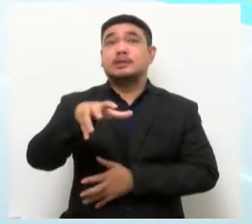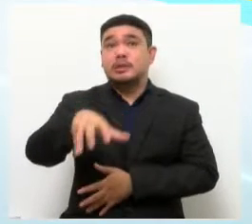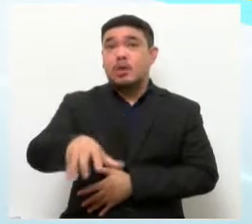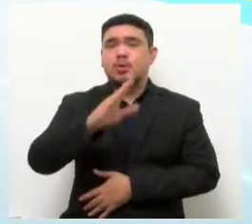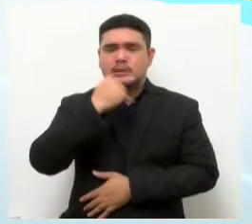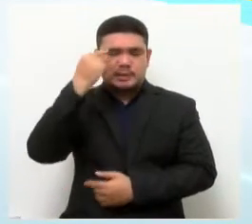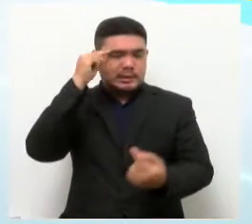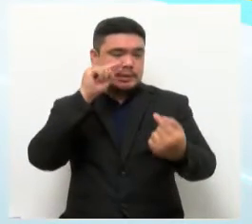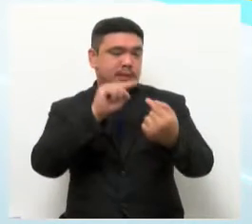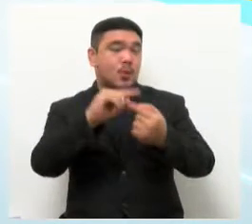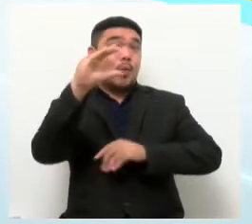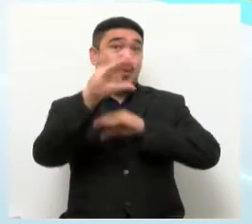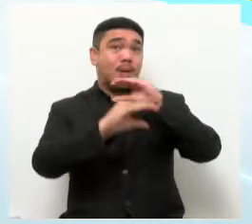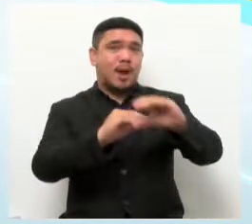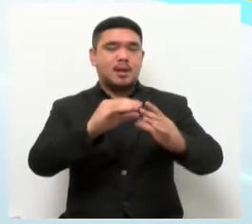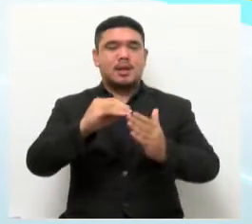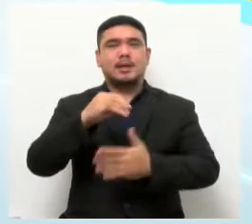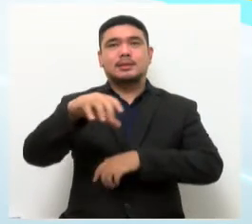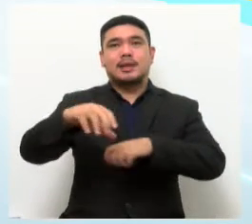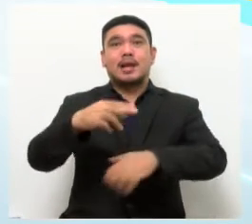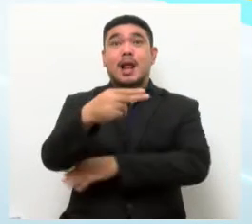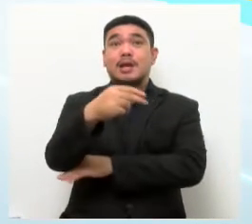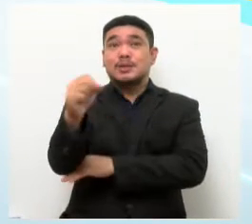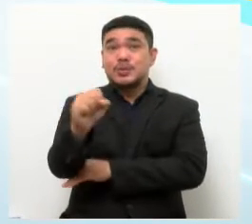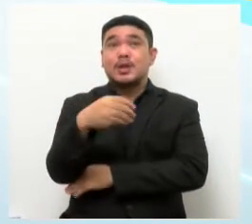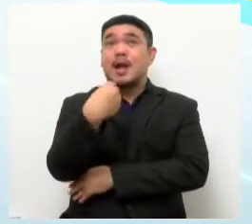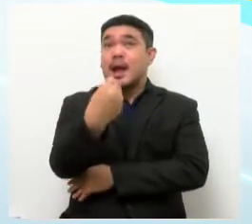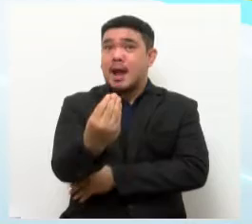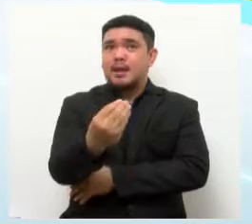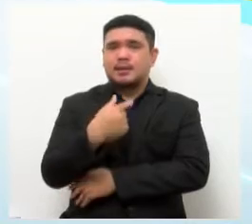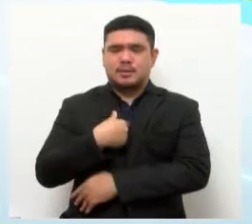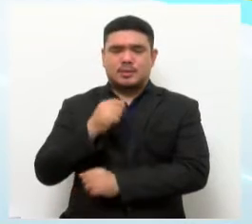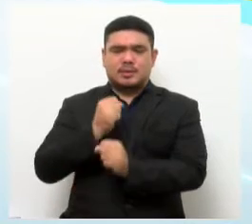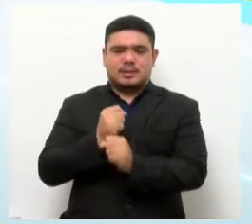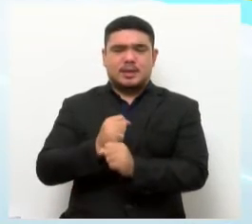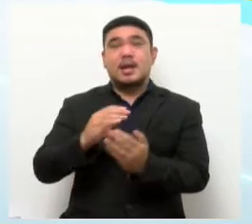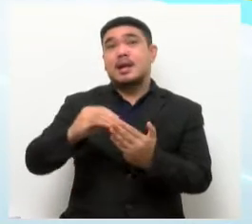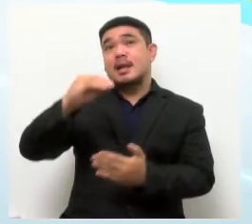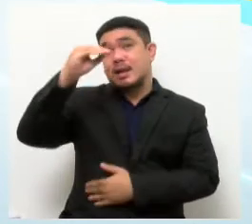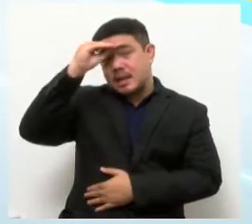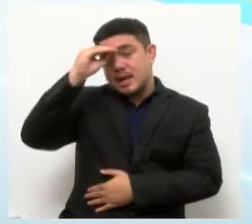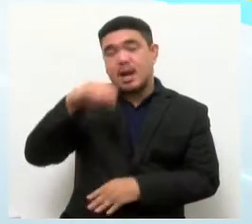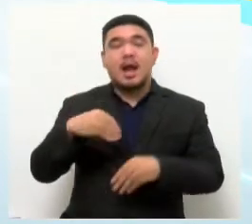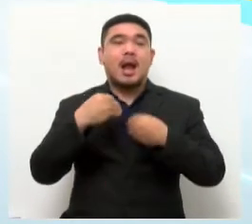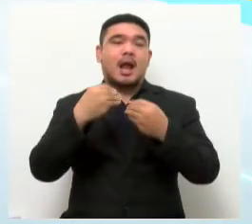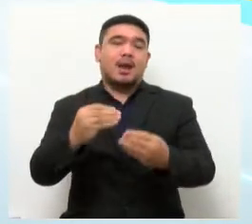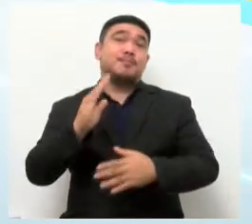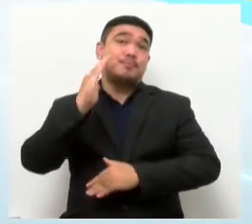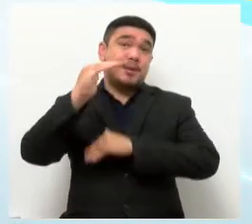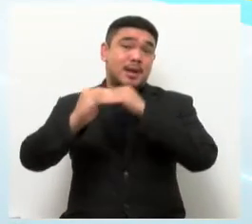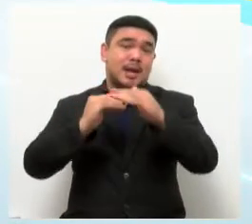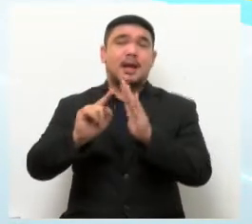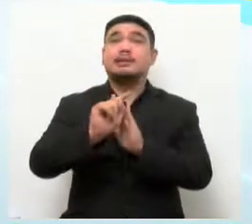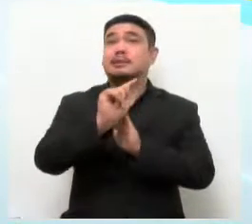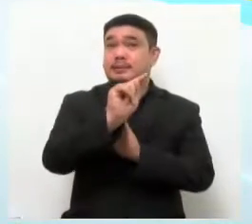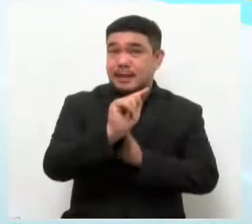สำคัญนะคะของโครงการในการขับเคลื่อนการจัดการศึกษาเพื่อเสริมสร้างขีดความสามารถของผู้เรียนที่ตอบสนองในการพัฒนาของจังหวัดตาก